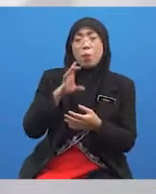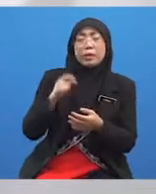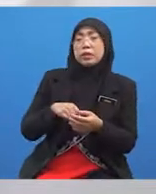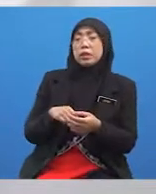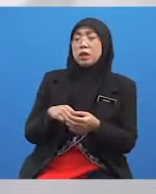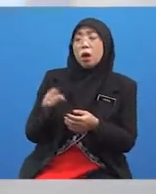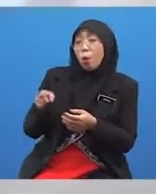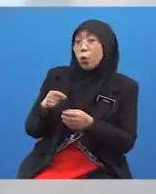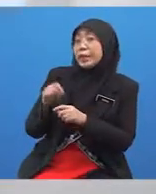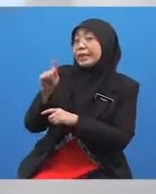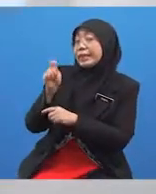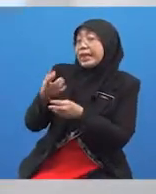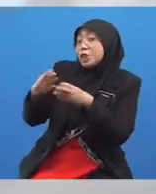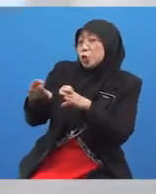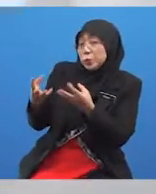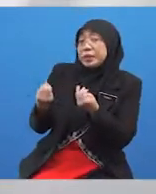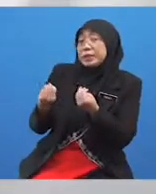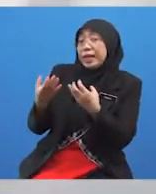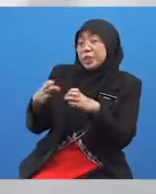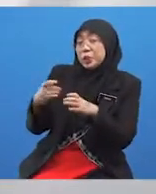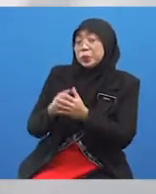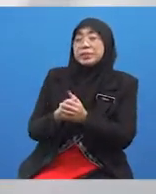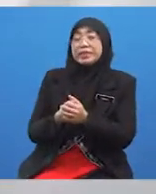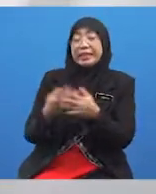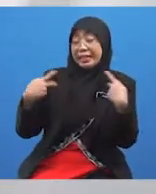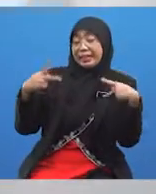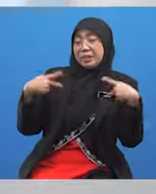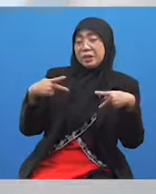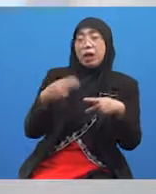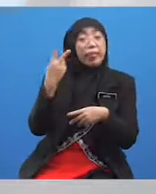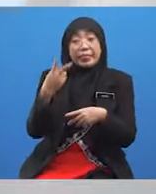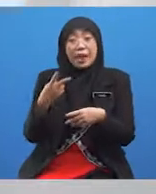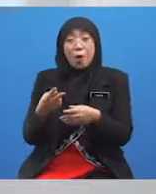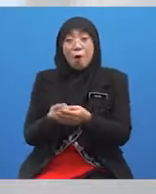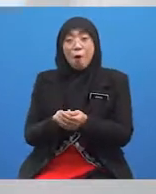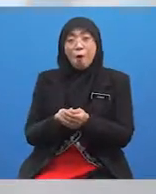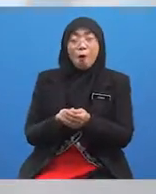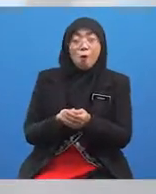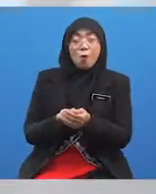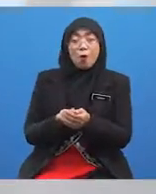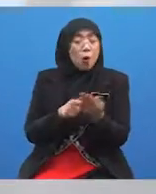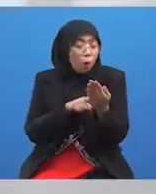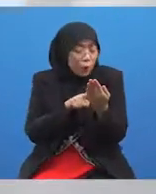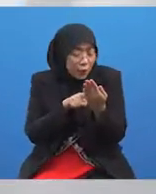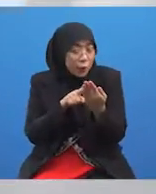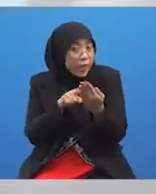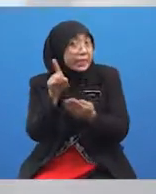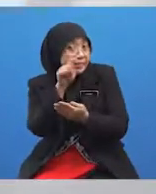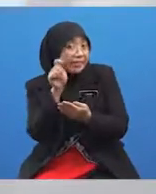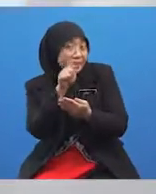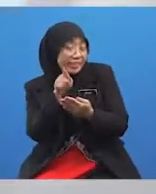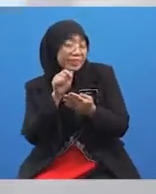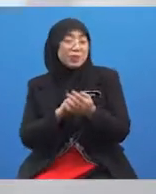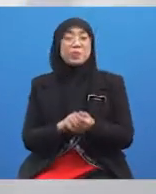sebelum membeli. Contohnya, pelanggan akan pergi ke kedai jualan untuk lihat dan pegang produk telefon. Dan proses yang